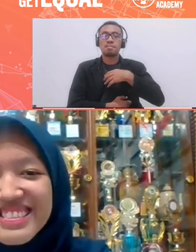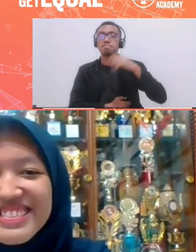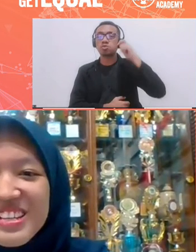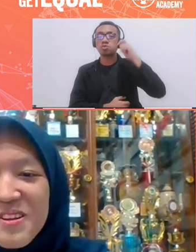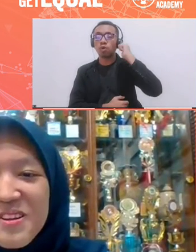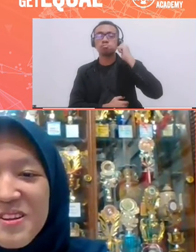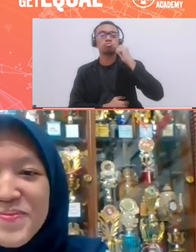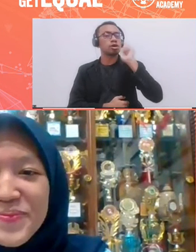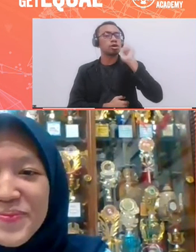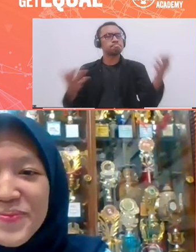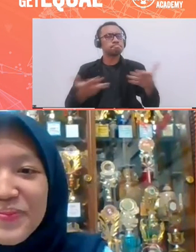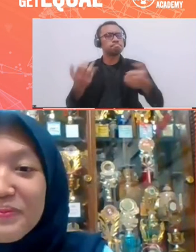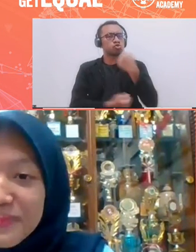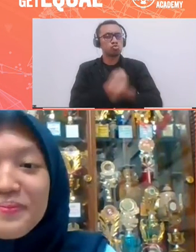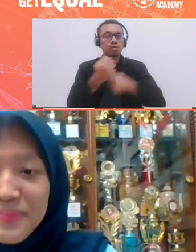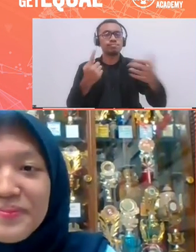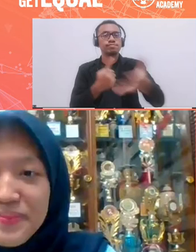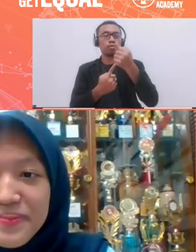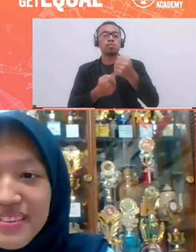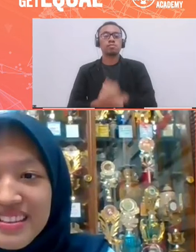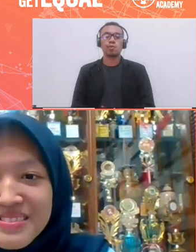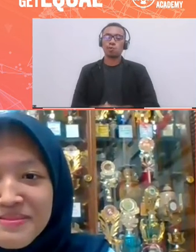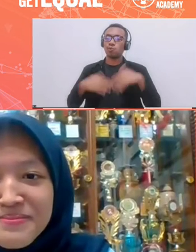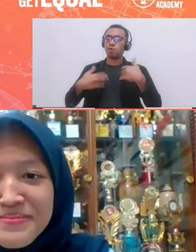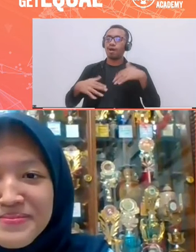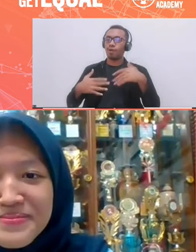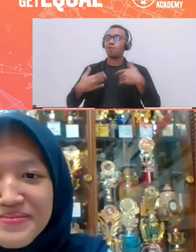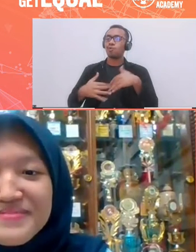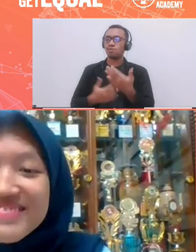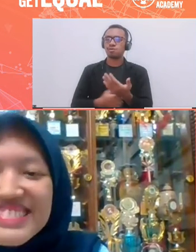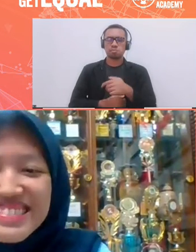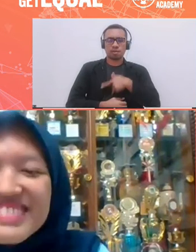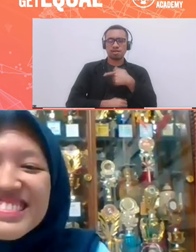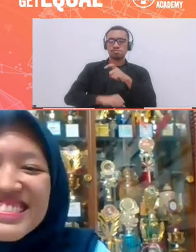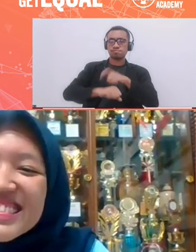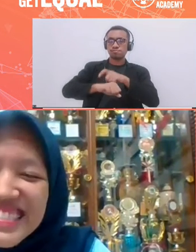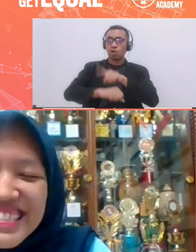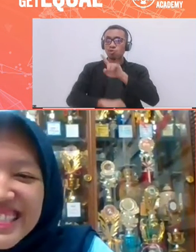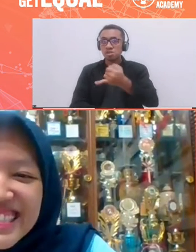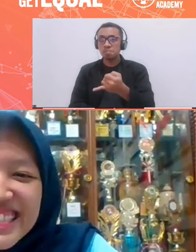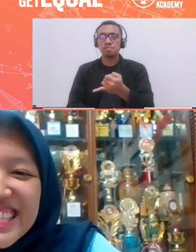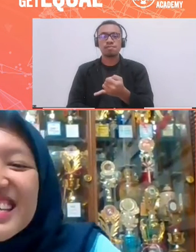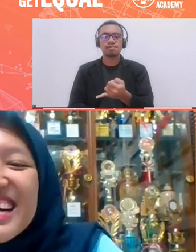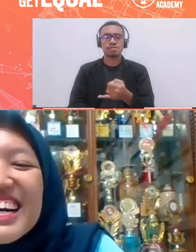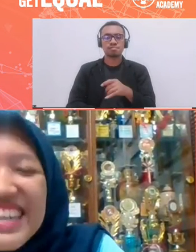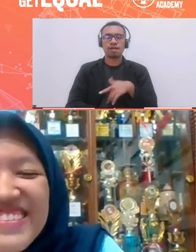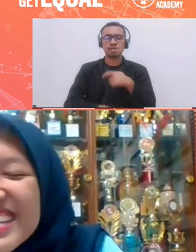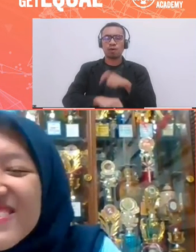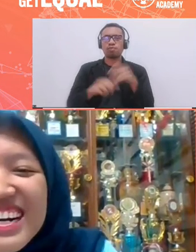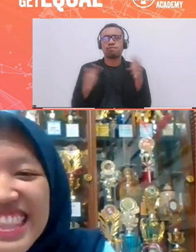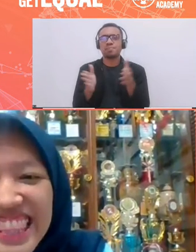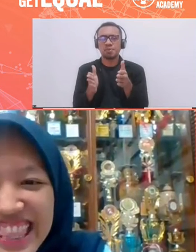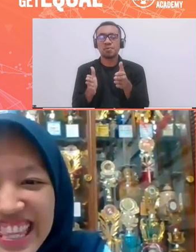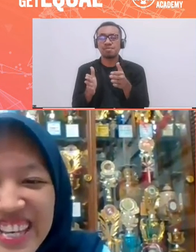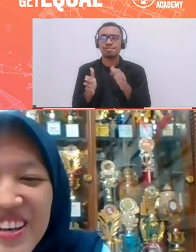pelajarannya. Berarti luar biasa ya, kemarin sejam rasanya tuh kayak singkat banget pasti ya. Nggak terasa udah sejam aja gitu pasti ya. Iya,